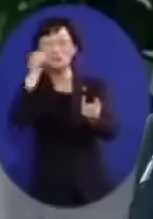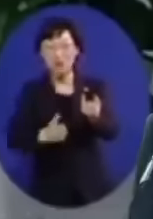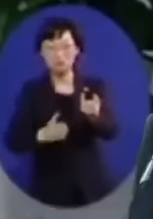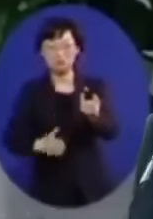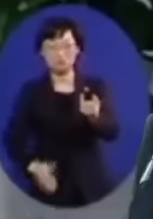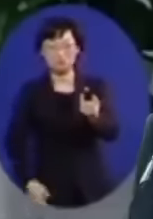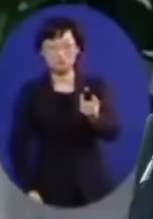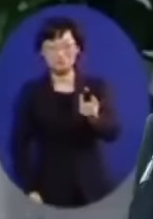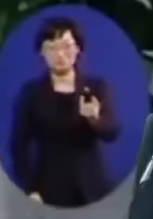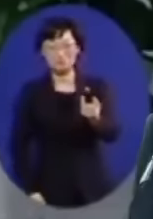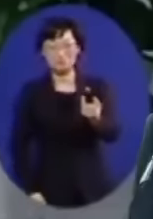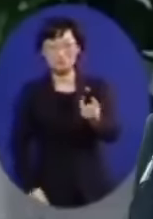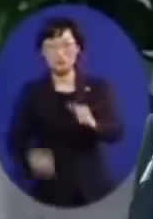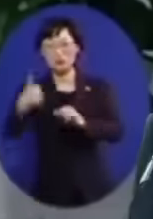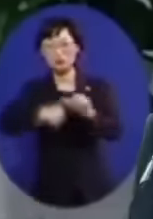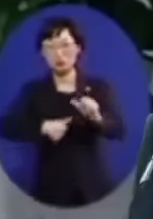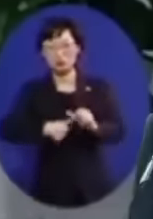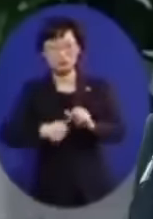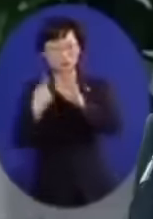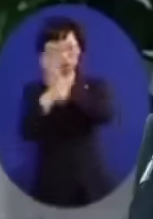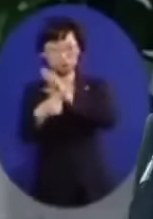마라. 남은 충고를 안 들어요.